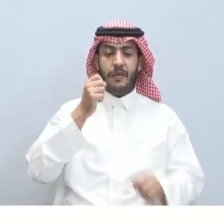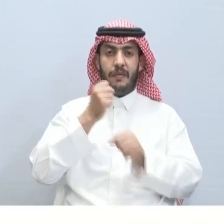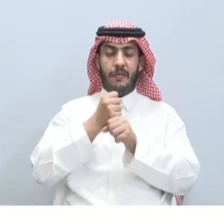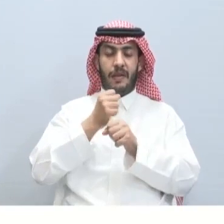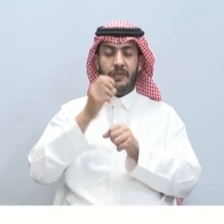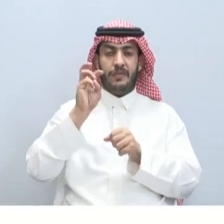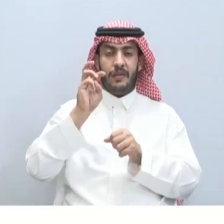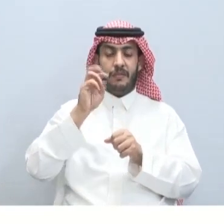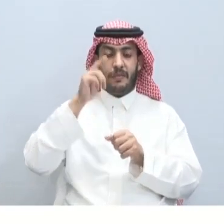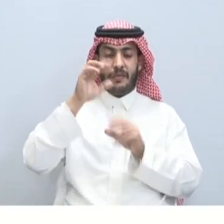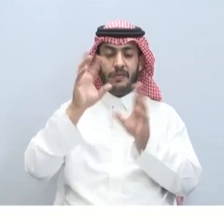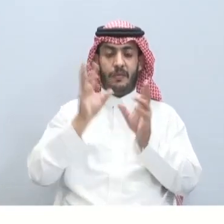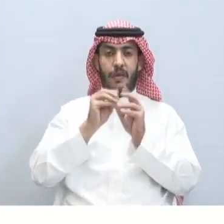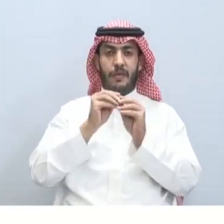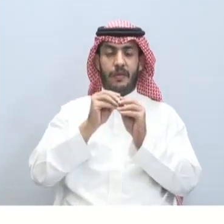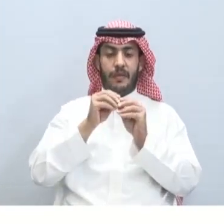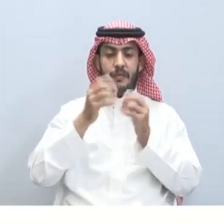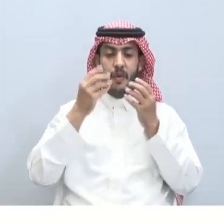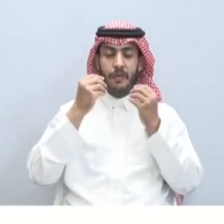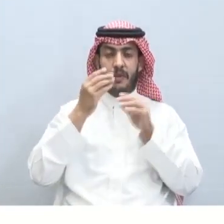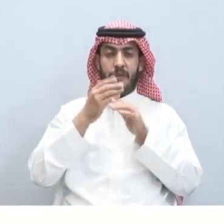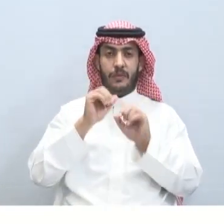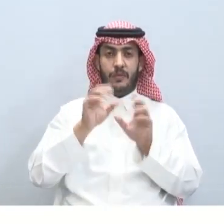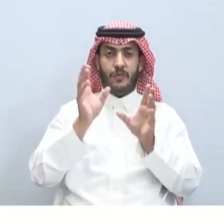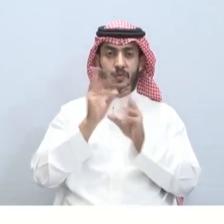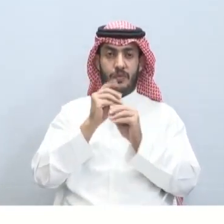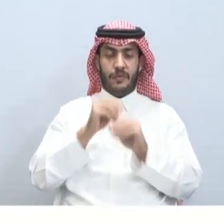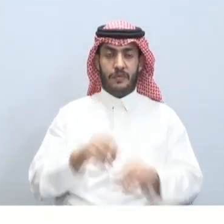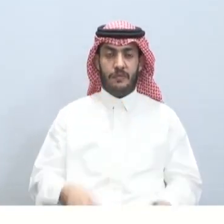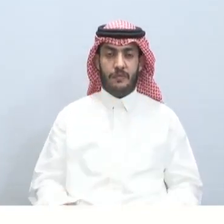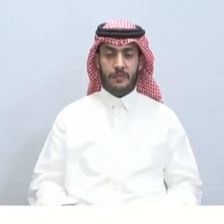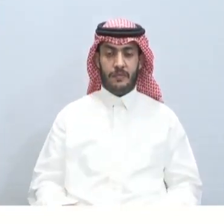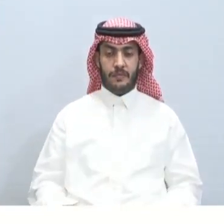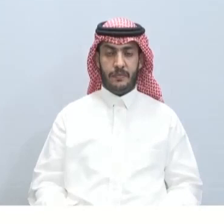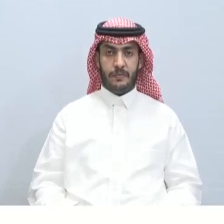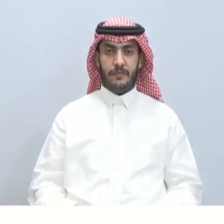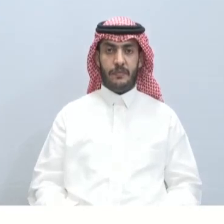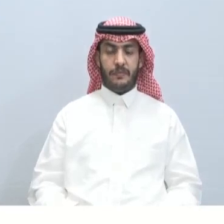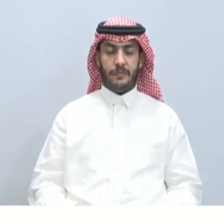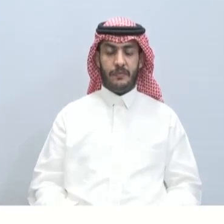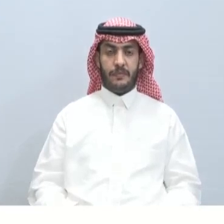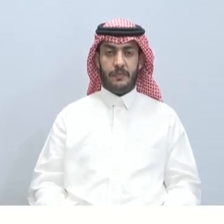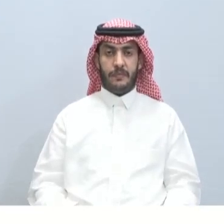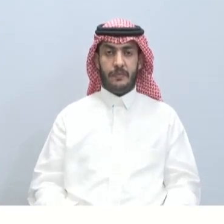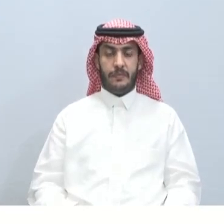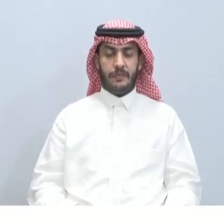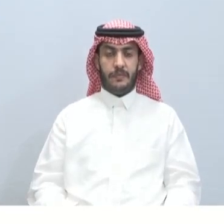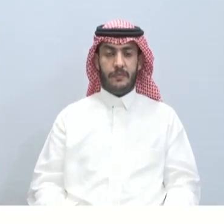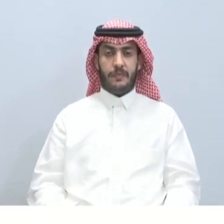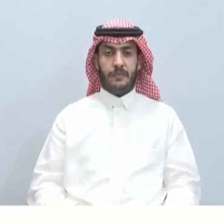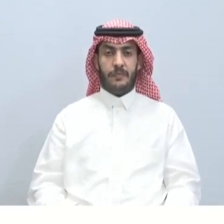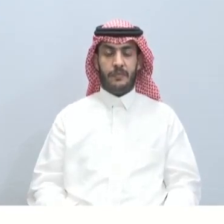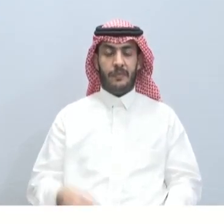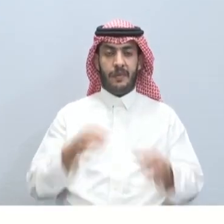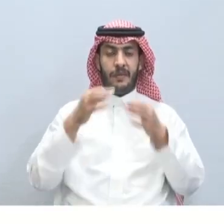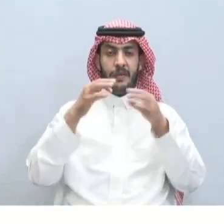الشركات بعد جمع المعلومات حول السوق بعد ان تقوم بجمع المعلومات بجميع